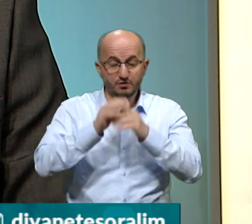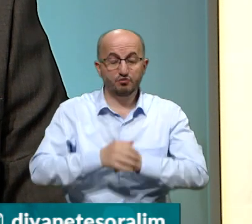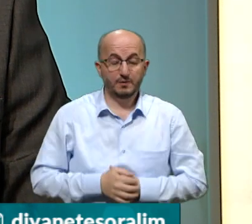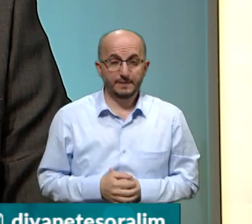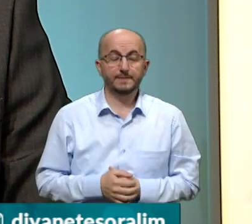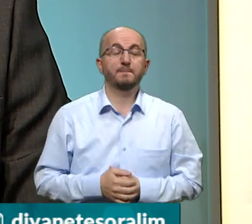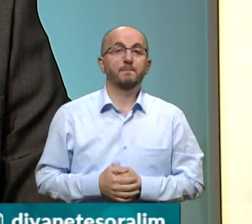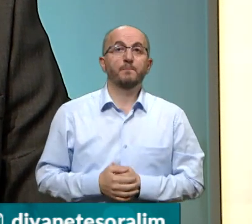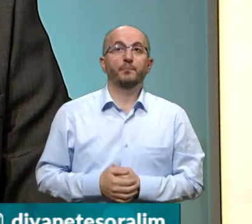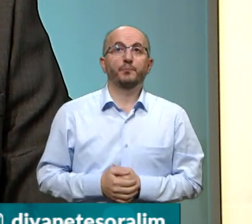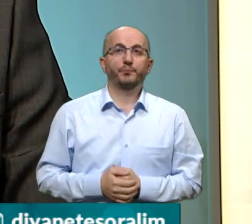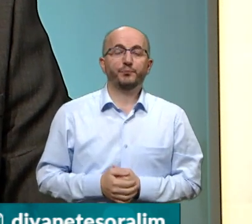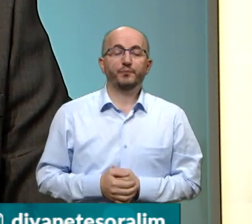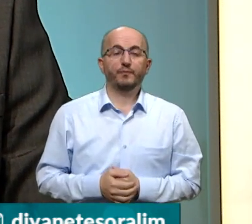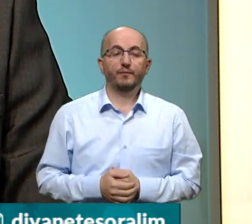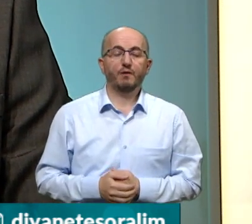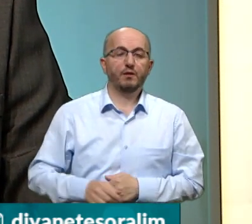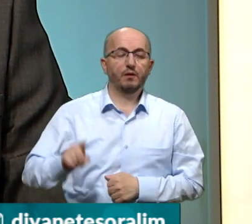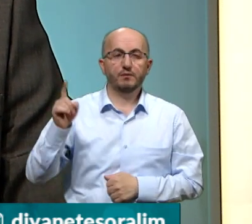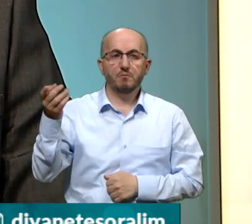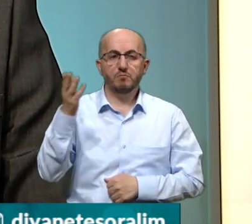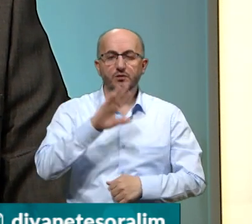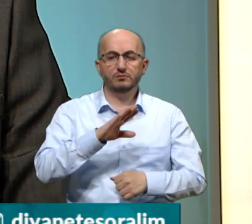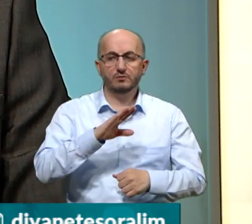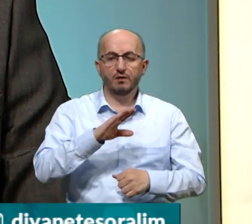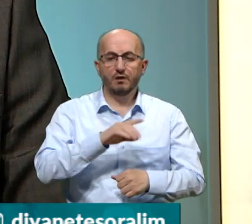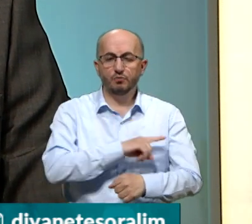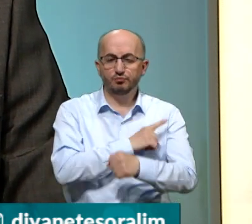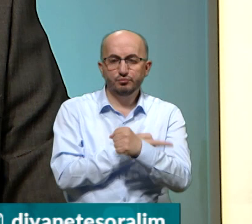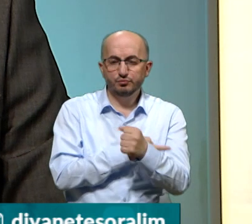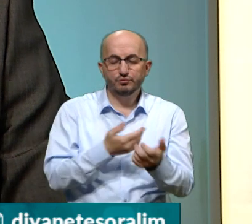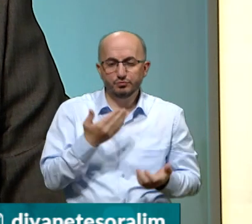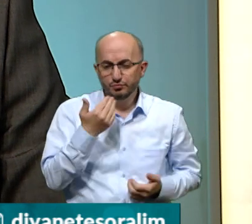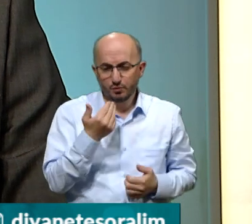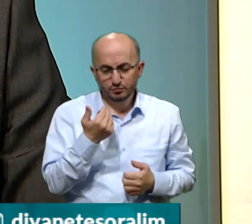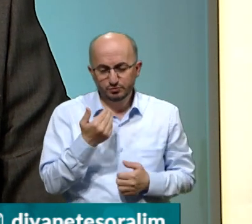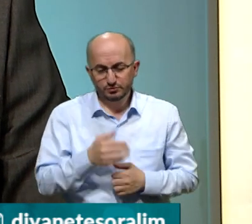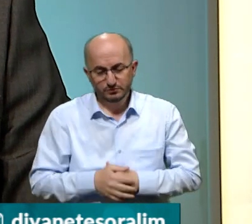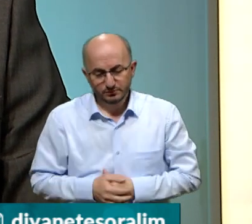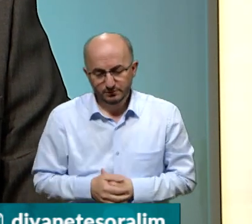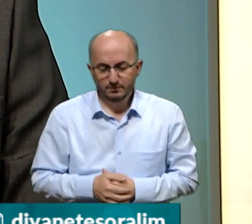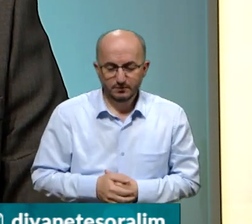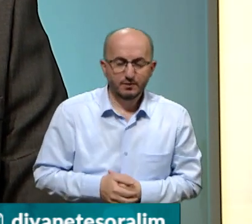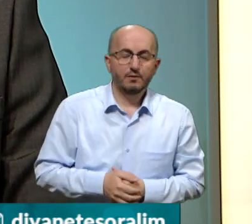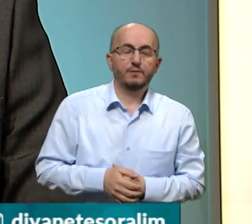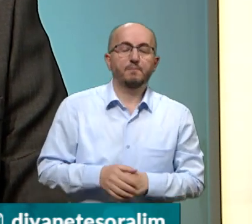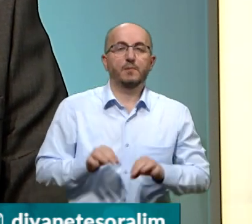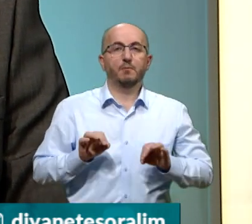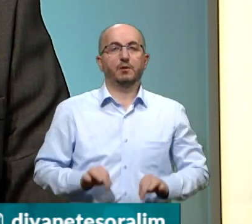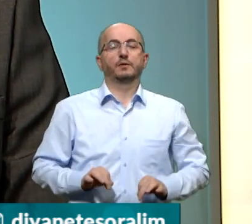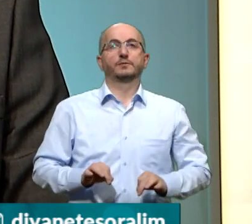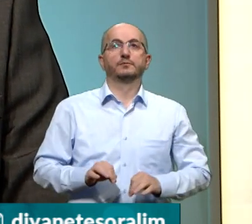sahbihi ecmain La havle vela kuvvete illa billahil aliyyil aldım mm